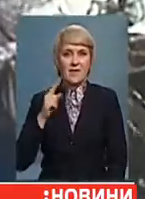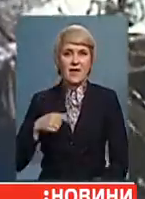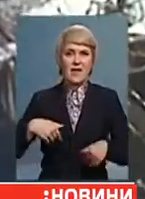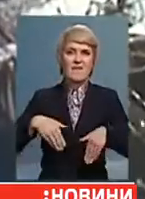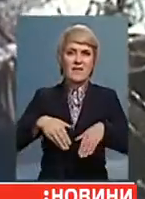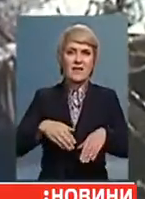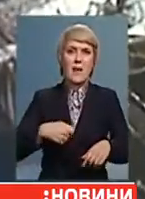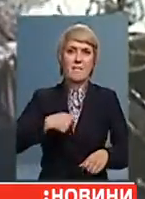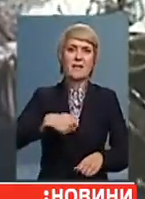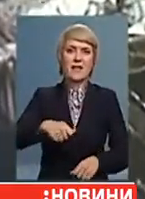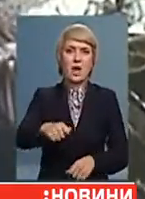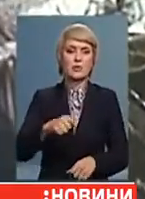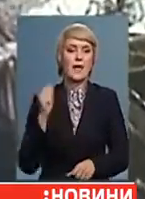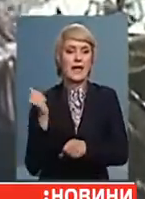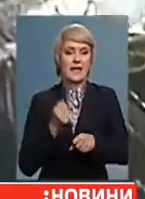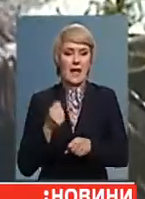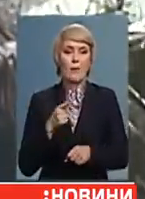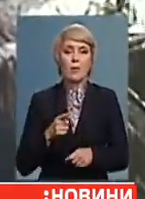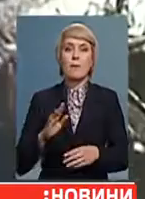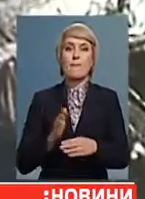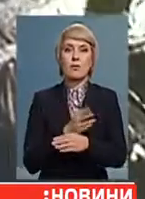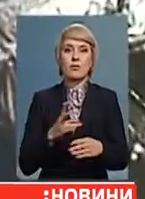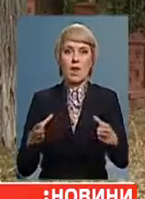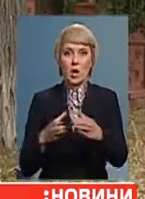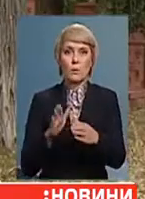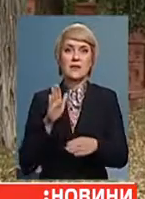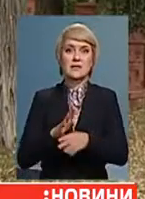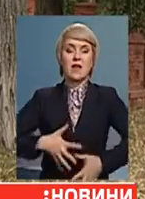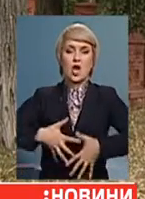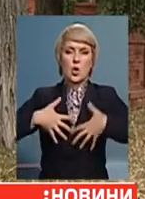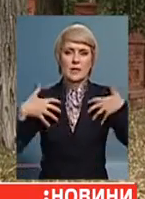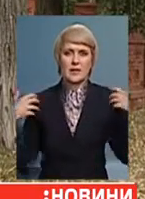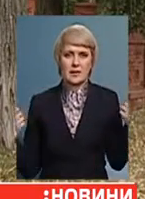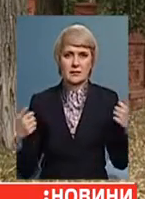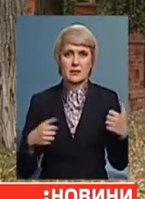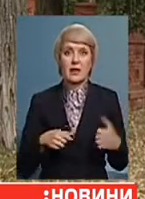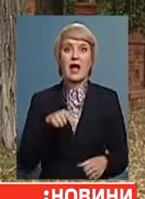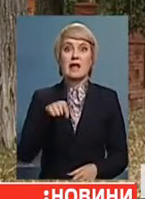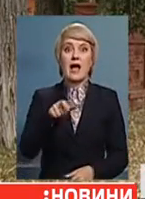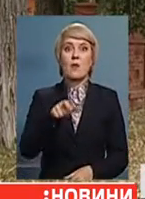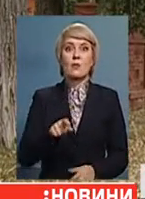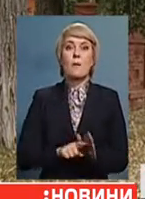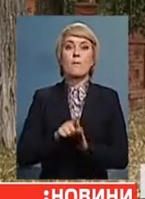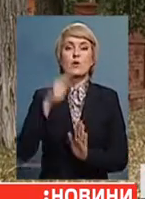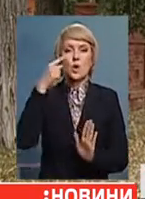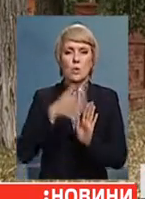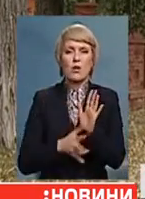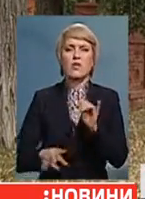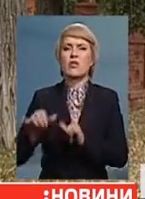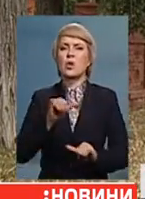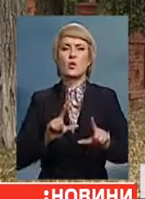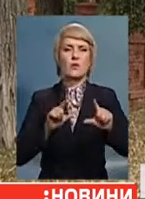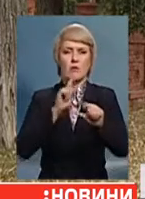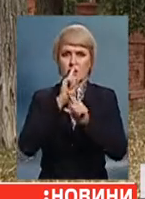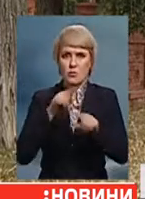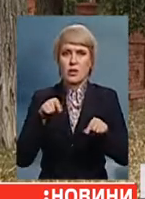Потім поділили на групи і наказали роздягтися. Там вже люди починали розуміти, що ніхто нікуди їх вивозити не буде, і